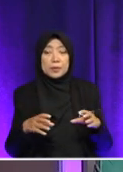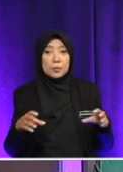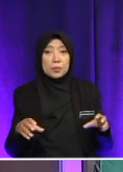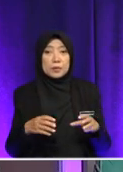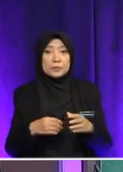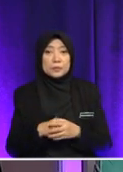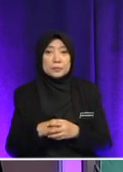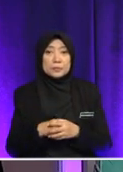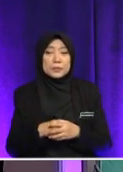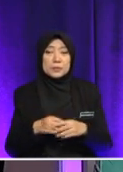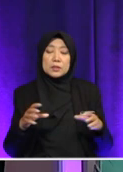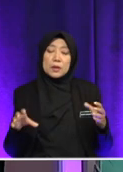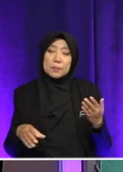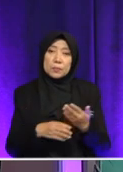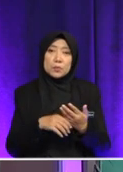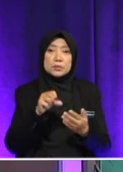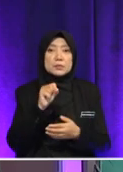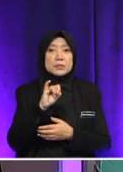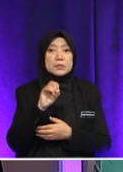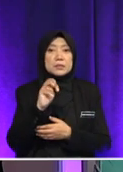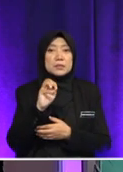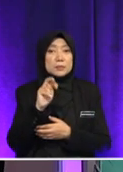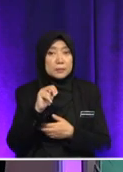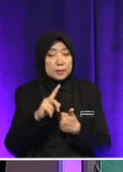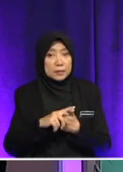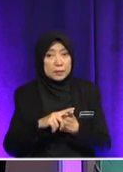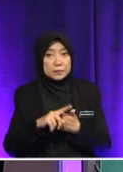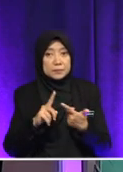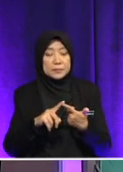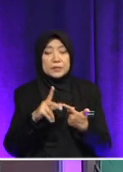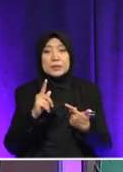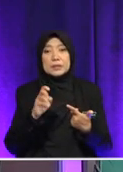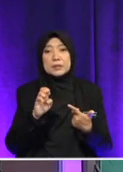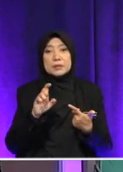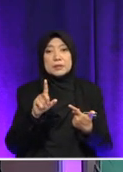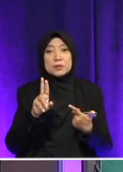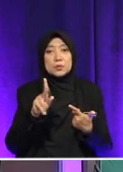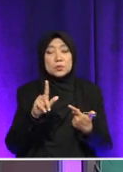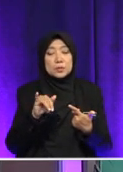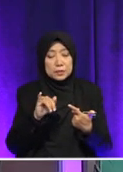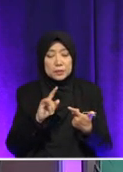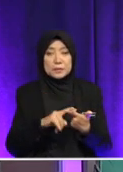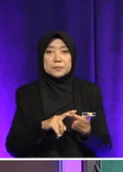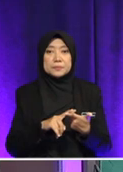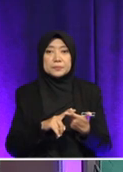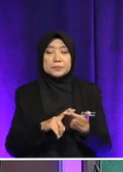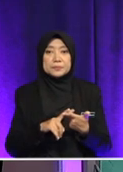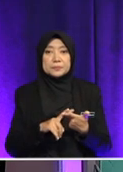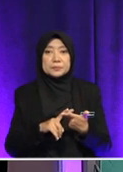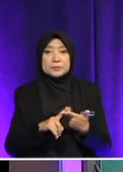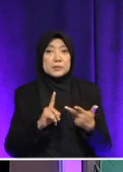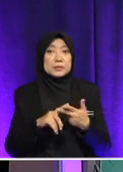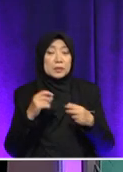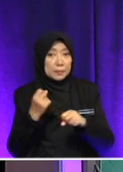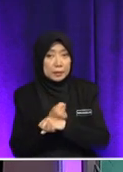komposisi kita akan campurkan Simin kita campurkan apa keluli buat dia punya tulang Oke kita campurkan